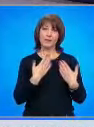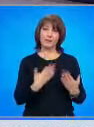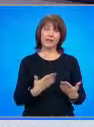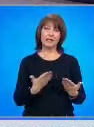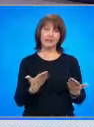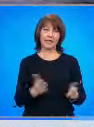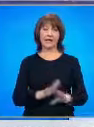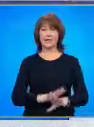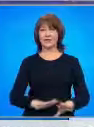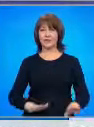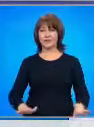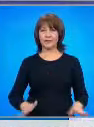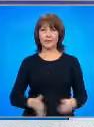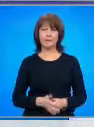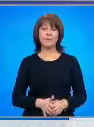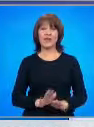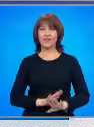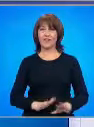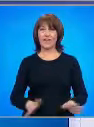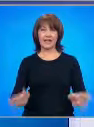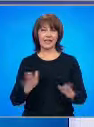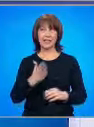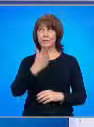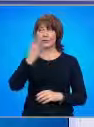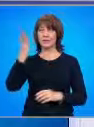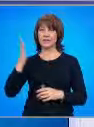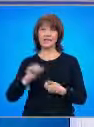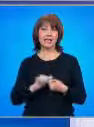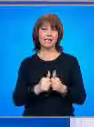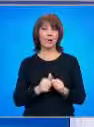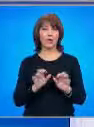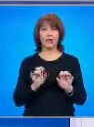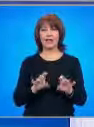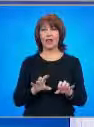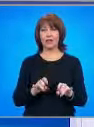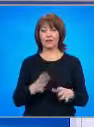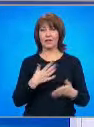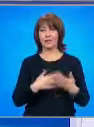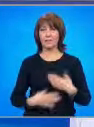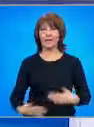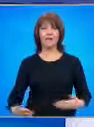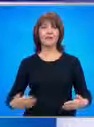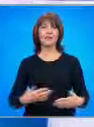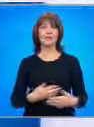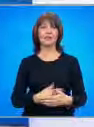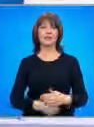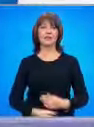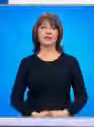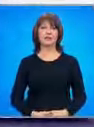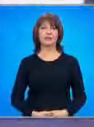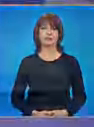ти, Павлета. Така завършваме. Веднага след прогнозата са и спортните новини. Силяна Енев. Приятна вечер. Приятна вечер.